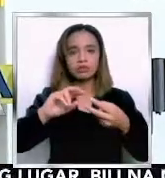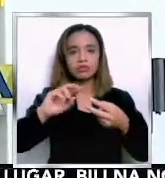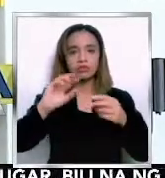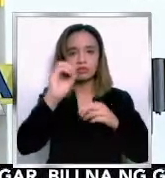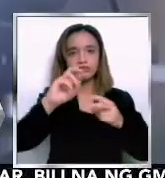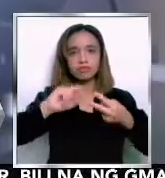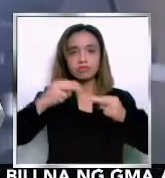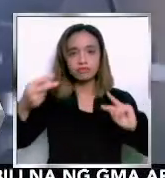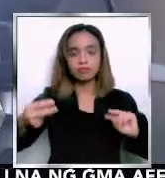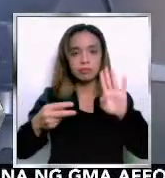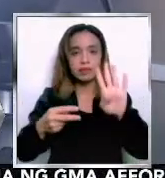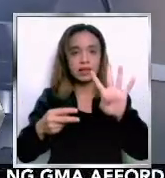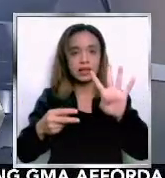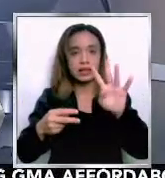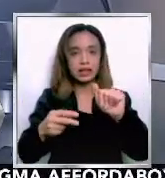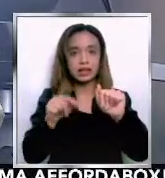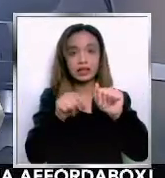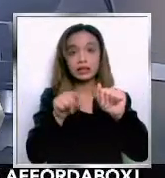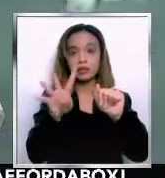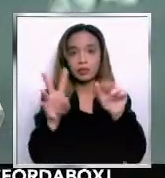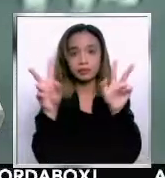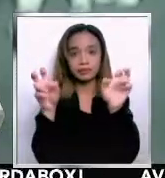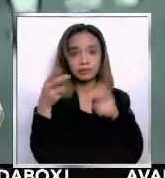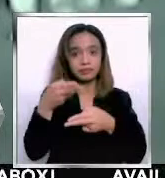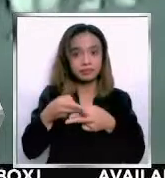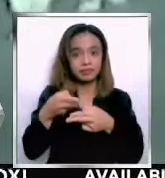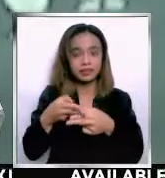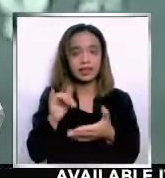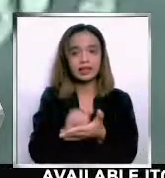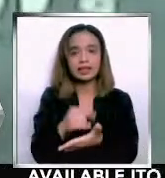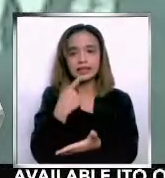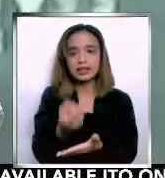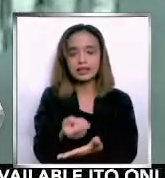itong variant of concern ng European Center for Disease Prevention and